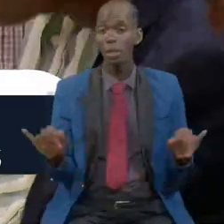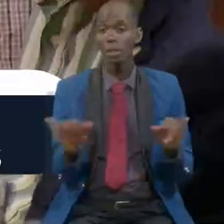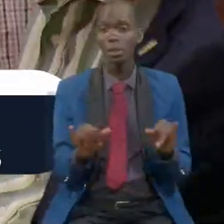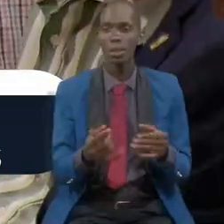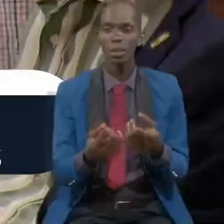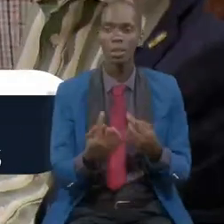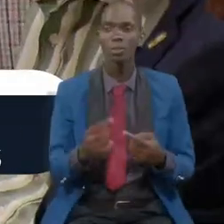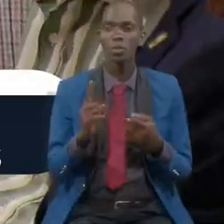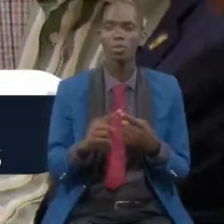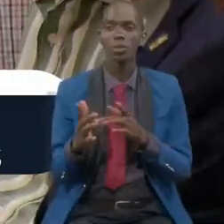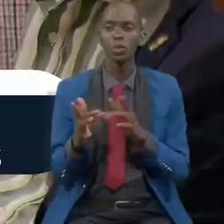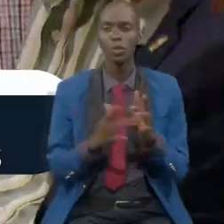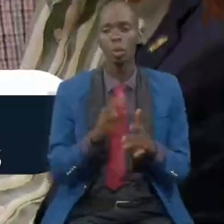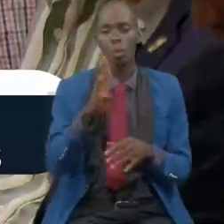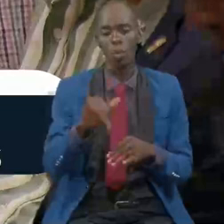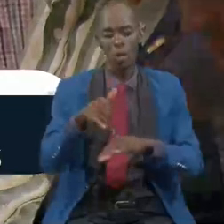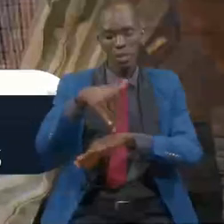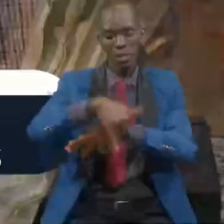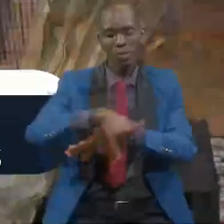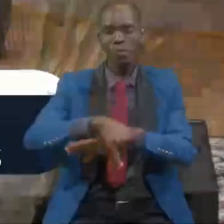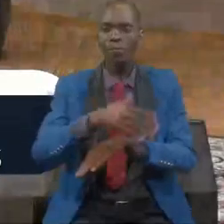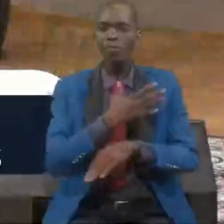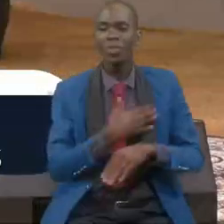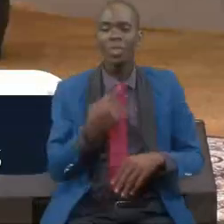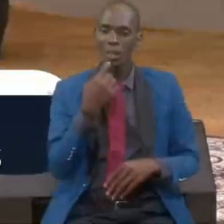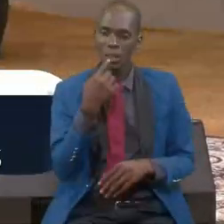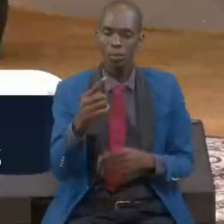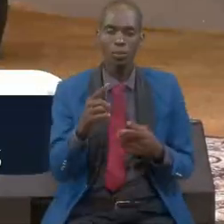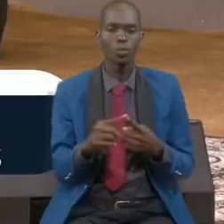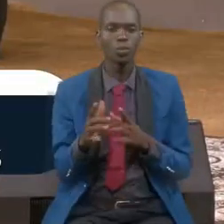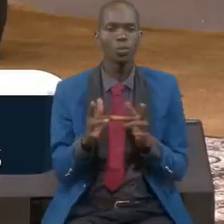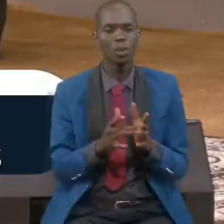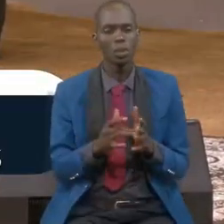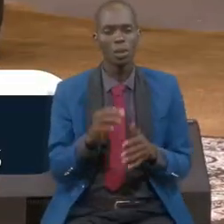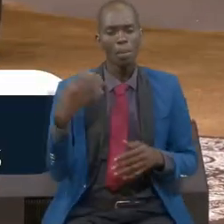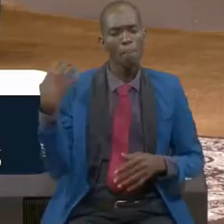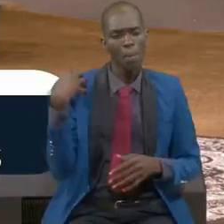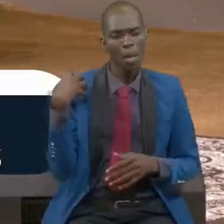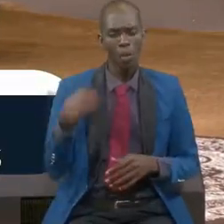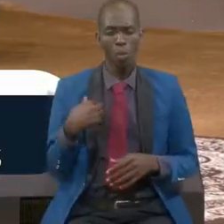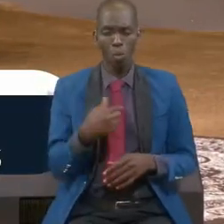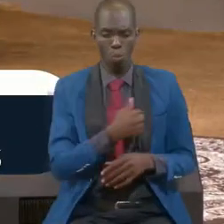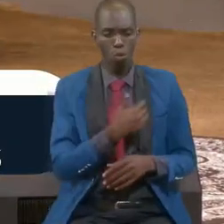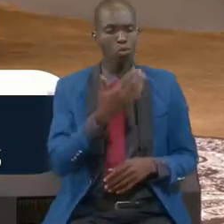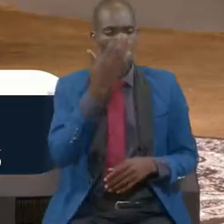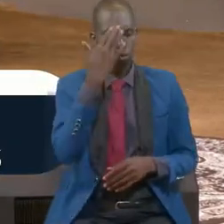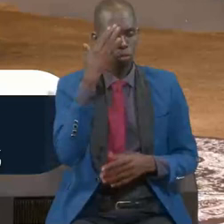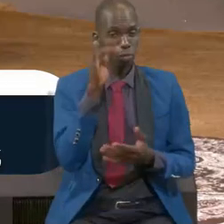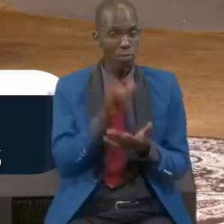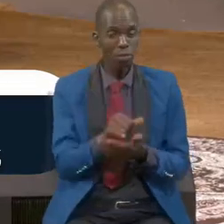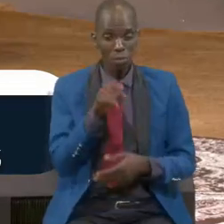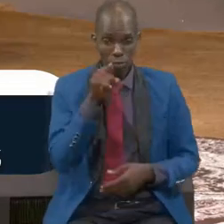Qui vint lui auprès de Jésus de nuit et lui dit, Rabbi, nous savons